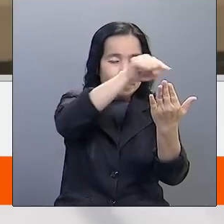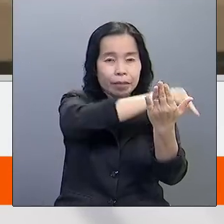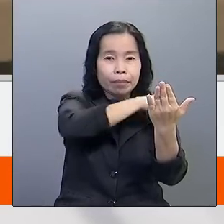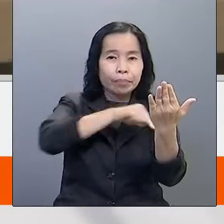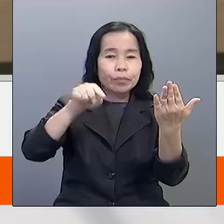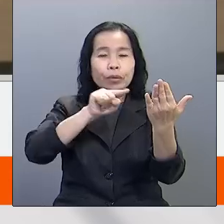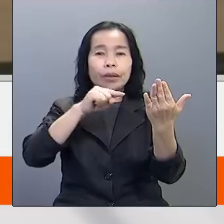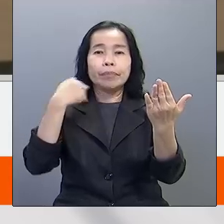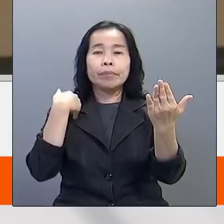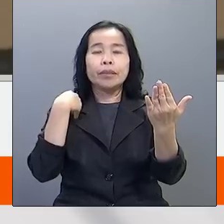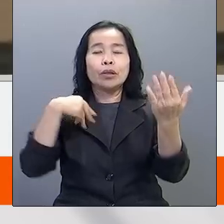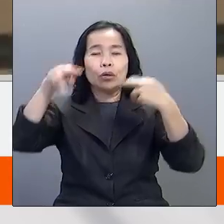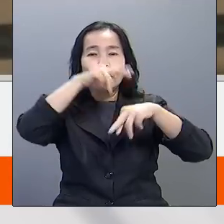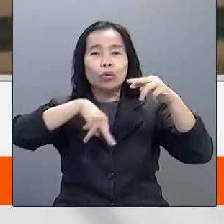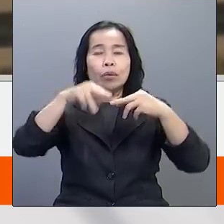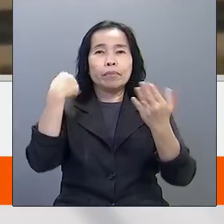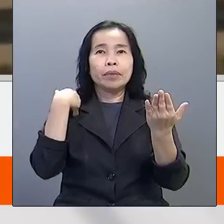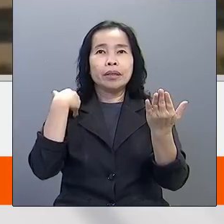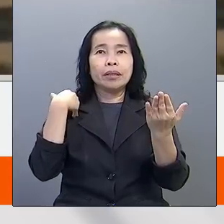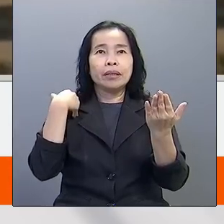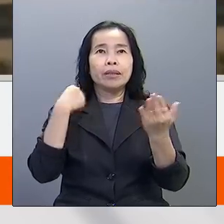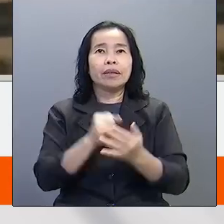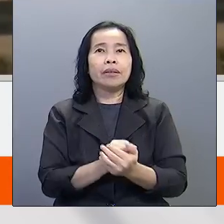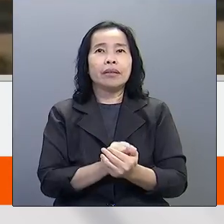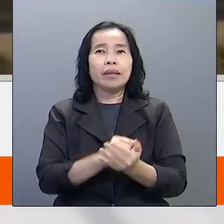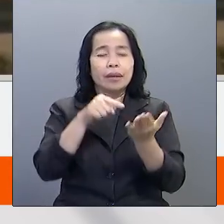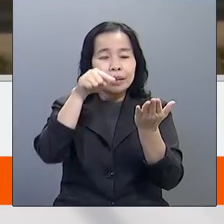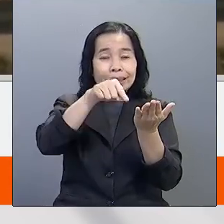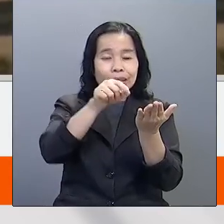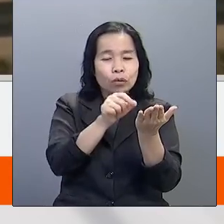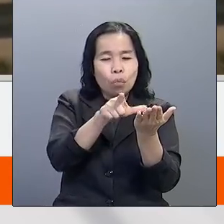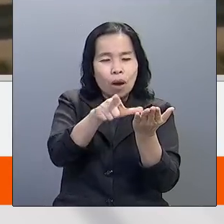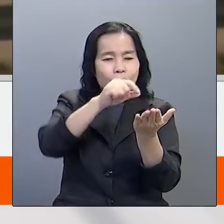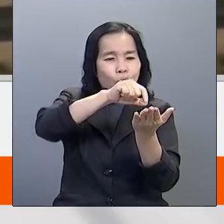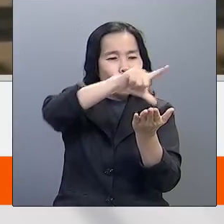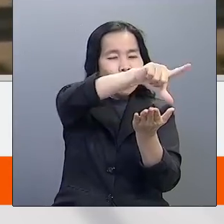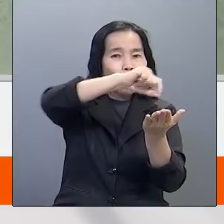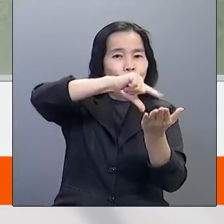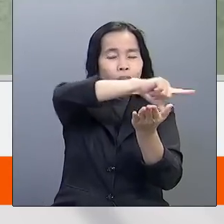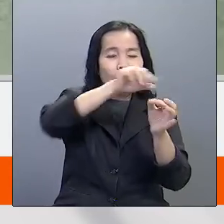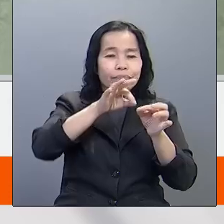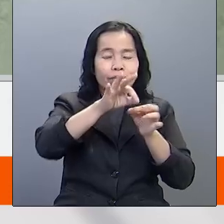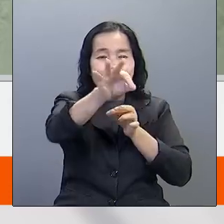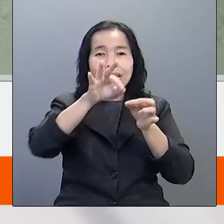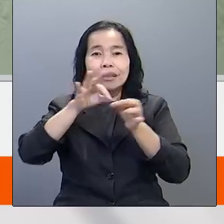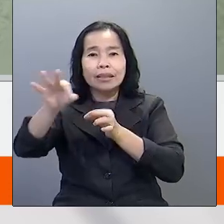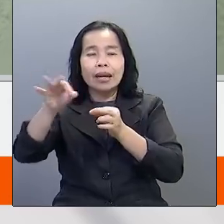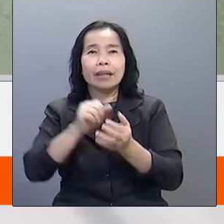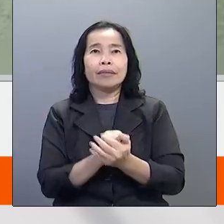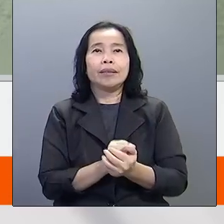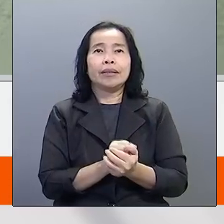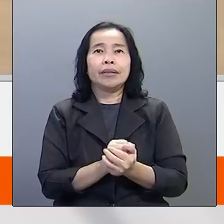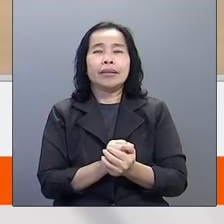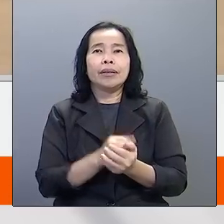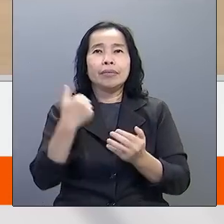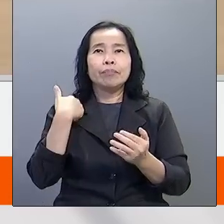ำหนดไว้พื้นที่มีขนาดแบ่งเป็นเซกเตอร์ต่างๆเพื่อให้ อากาศยานแล้วก็เรือรัตเวนเข้าดำเนินการช่ว